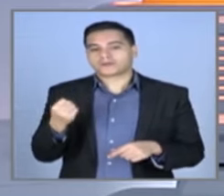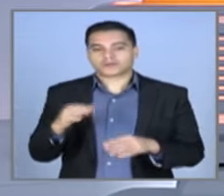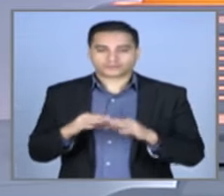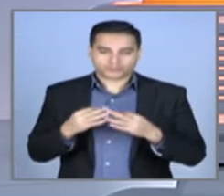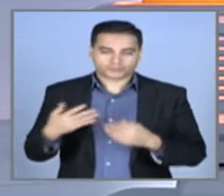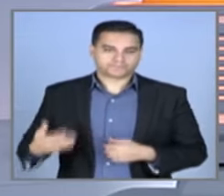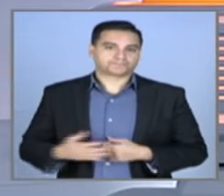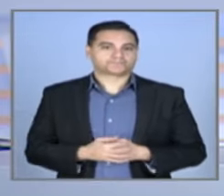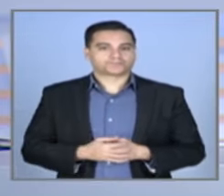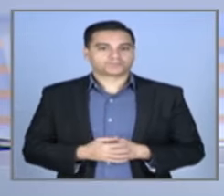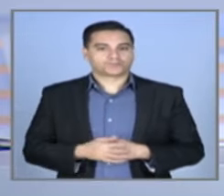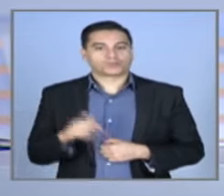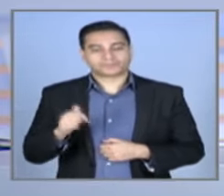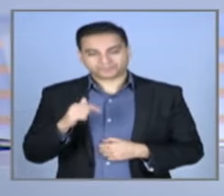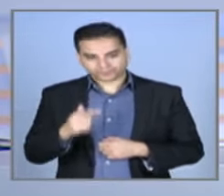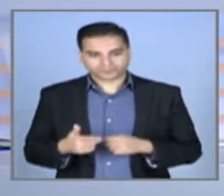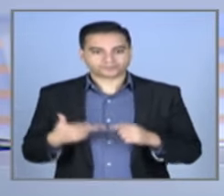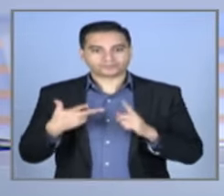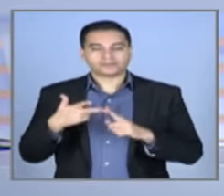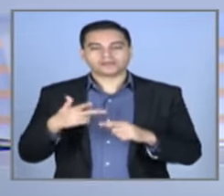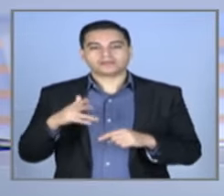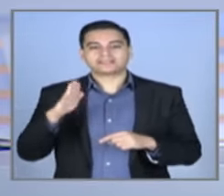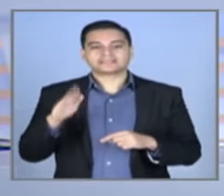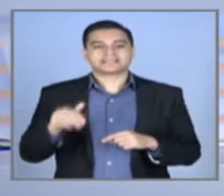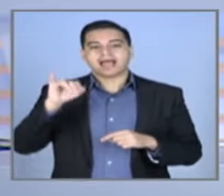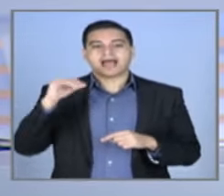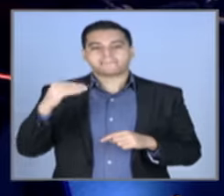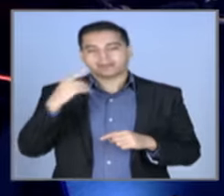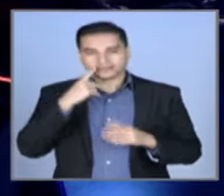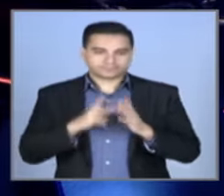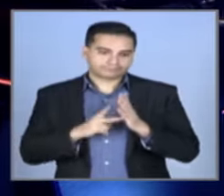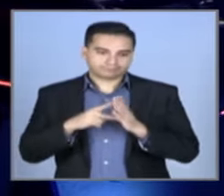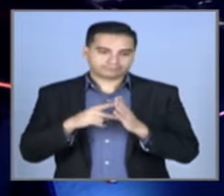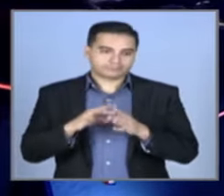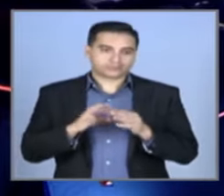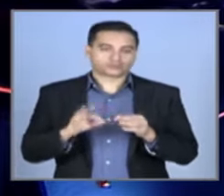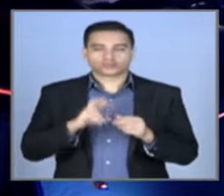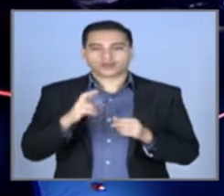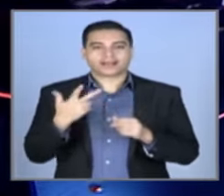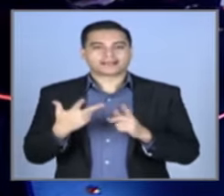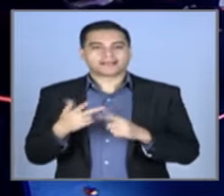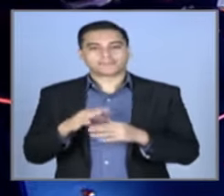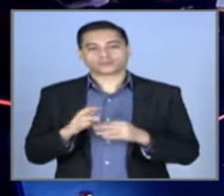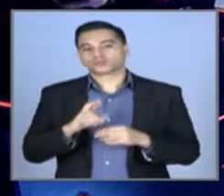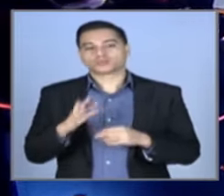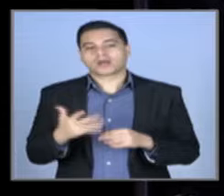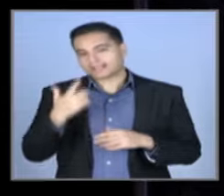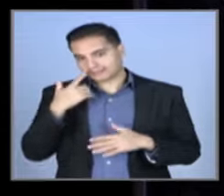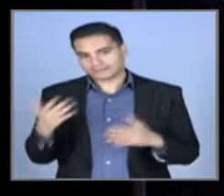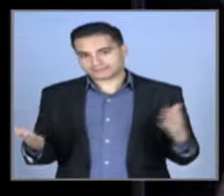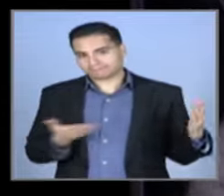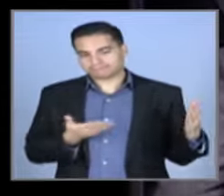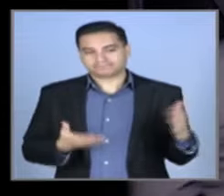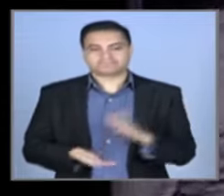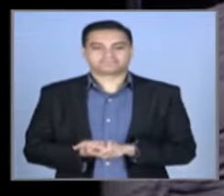عائلة جاد. سامح، سامح شحاتة، اتفضل. هنشوف السؤال الثالث وموضوع السؤال